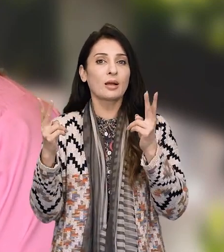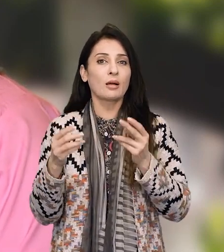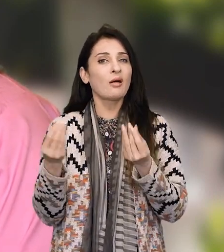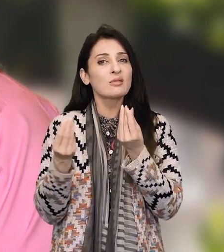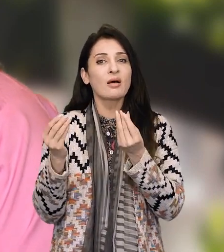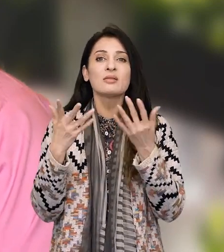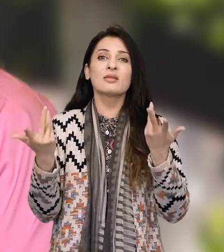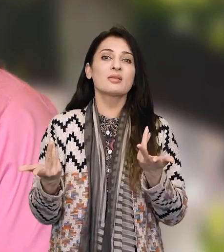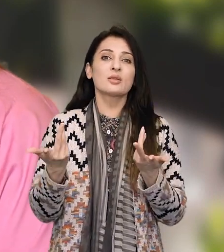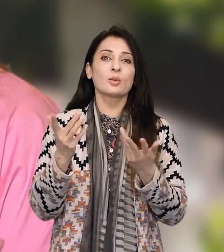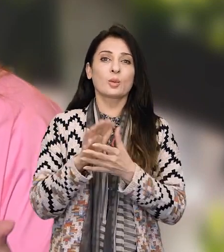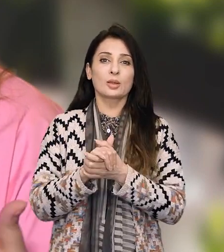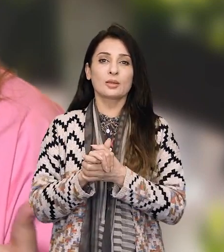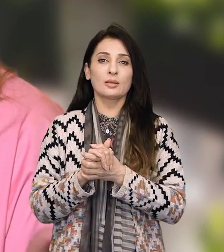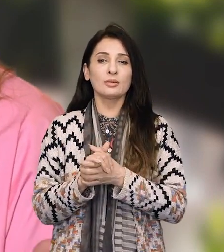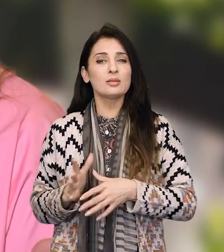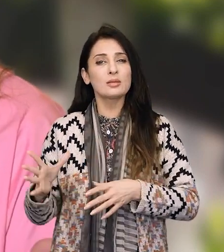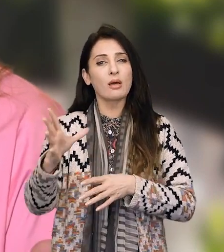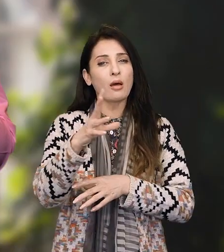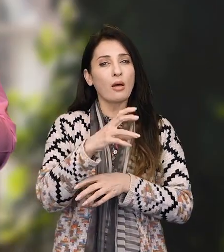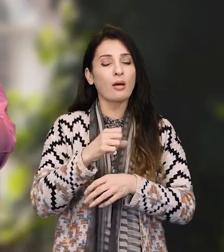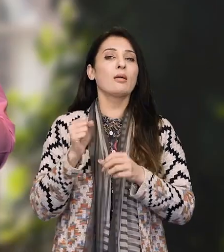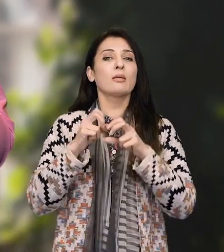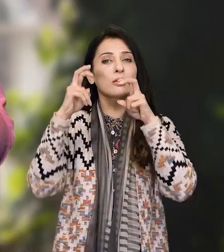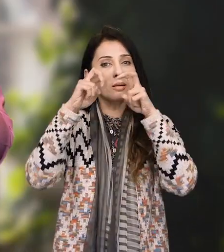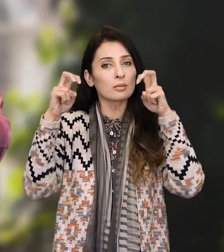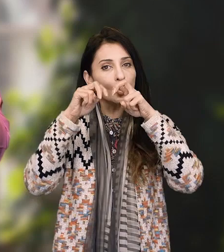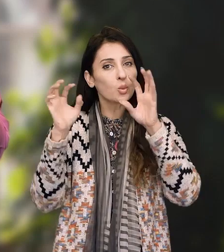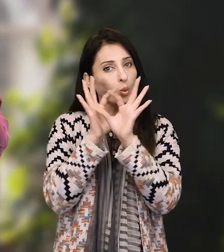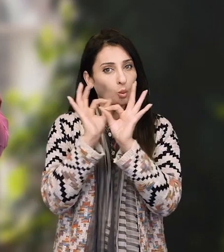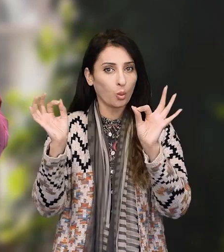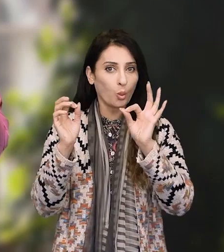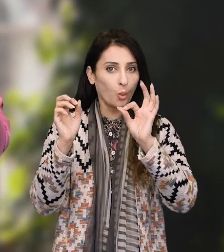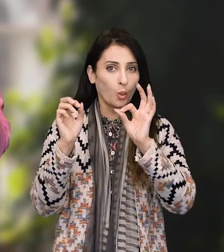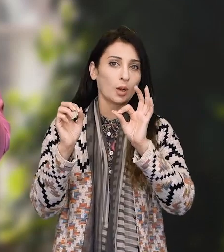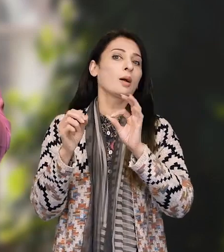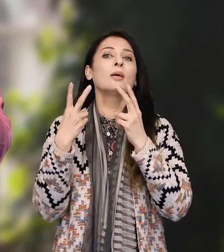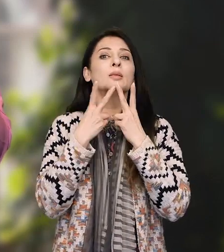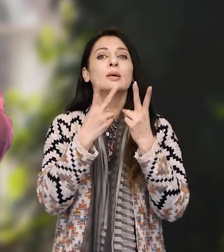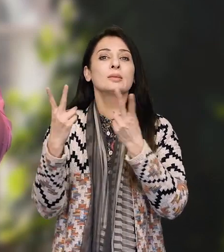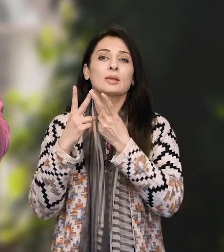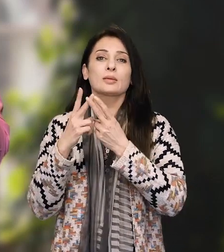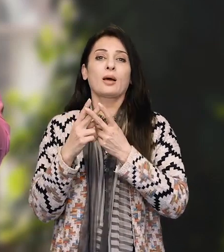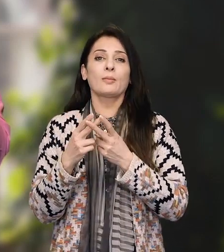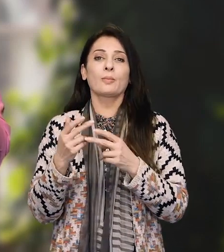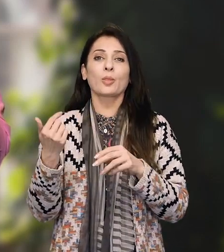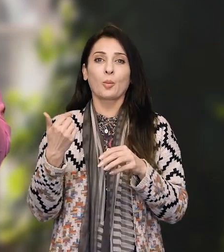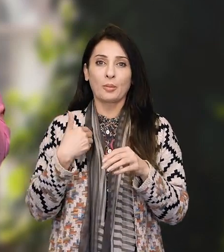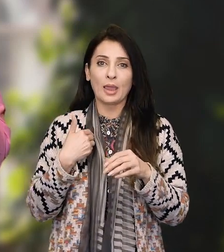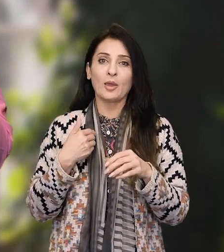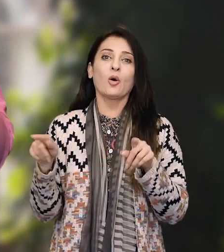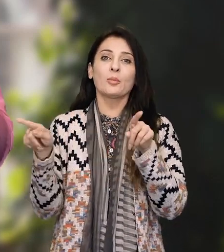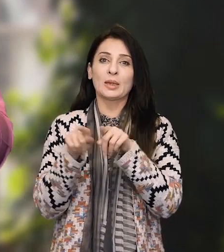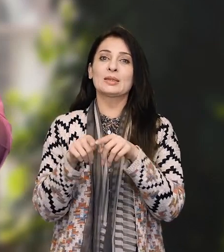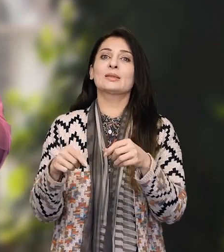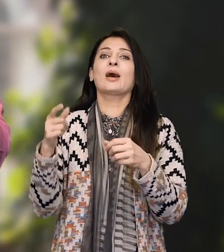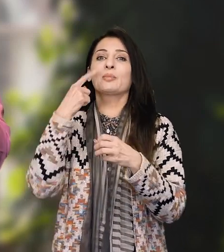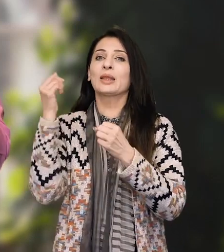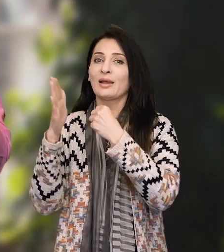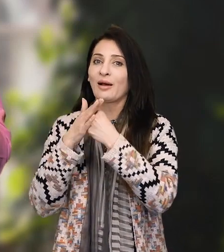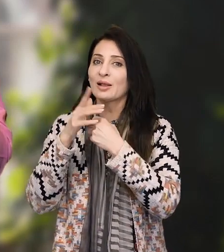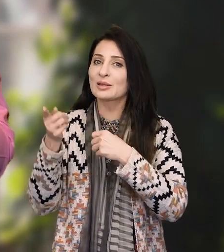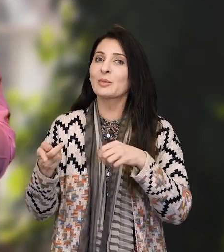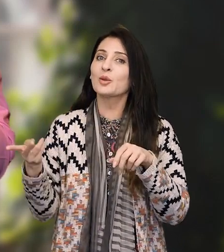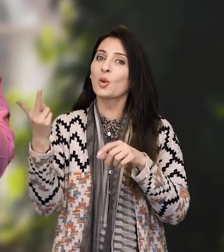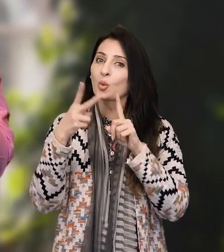और इजी कैसे होगा, क्या चीज़ सही नहीं हो रही, क्या ठीक हो रही है. So, you know, that became like a great team between my husband and myself